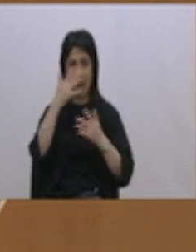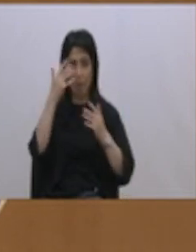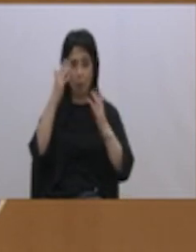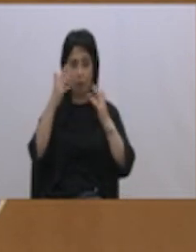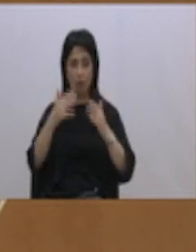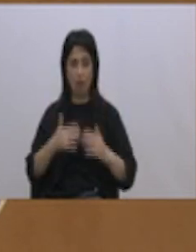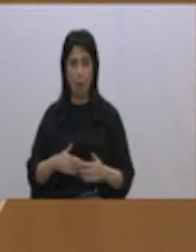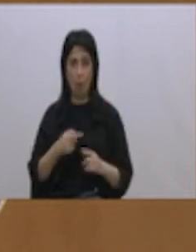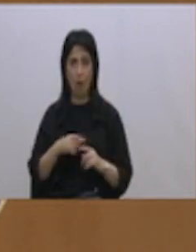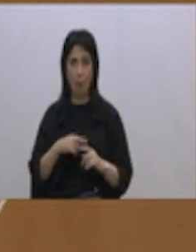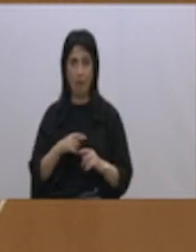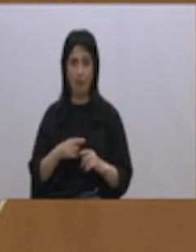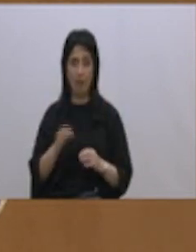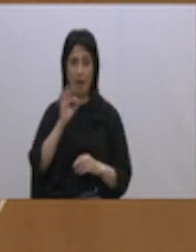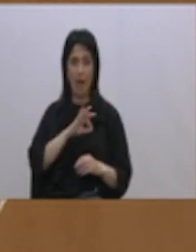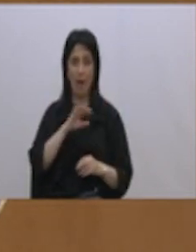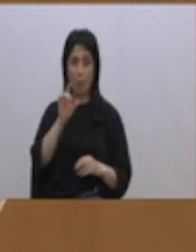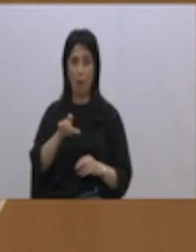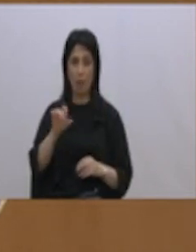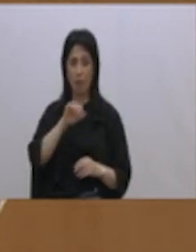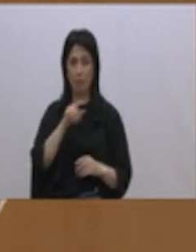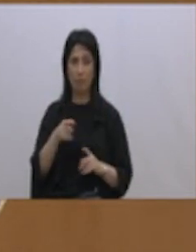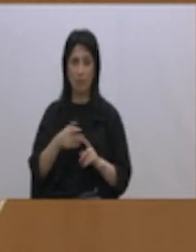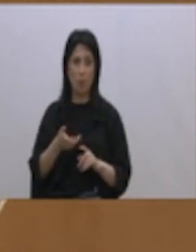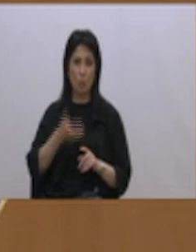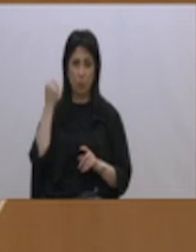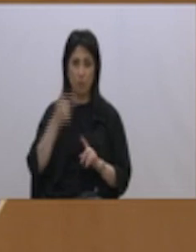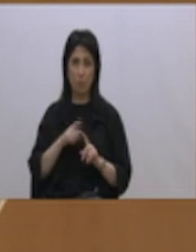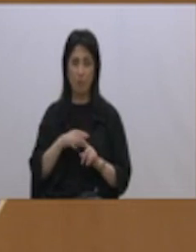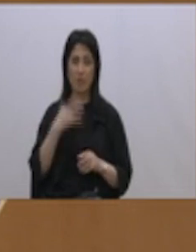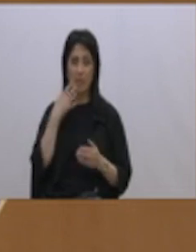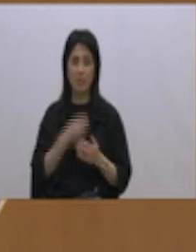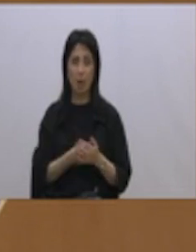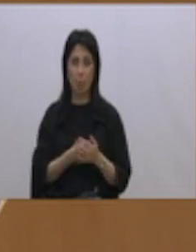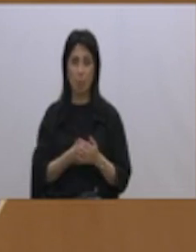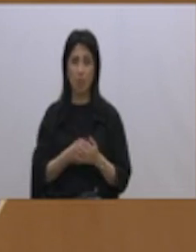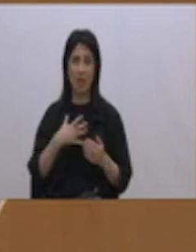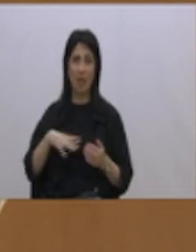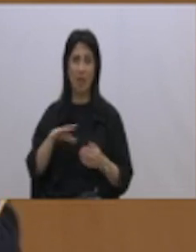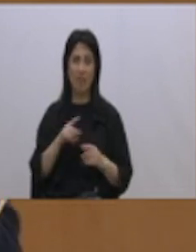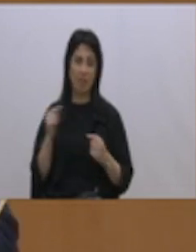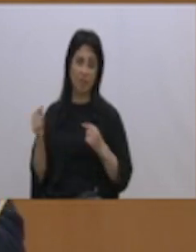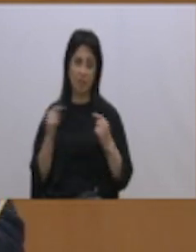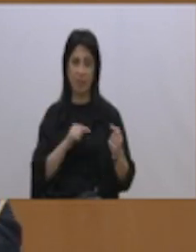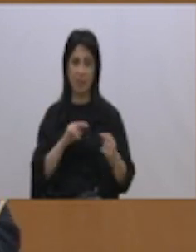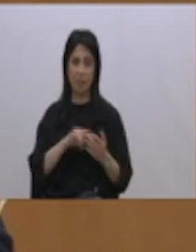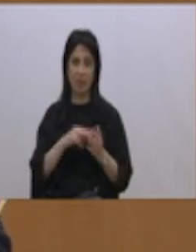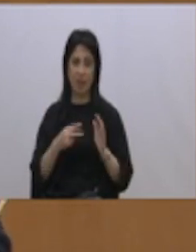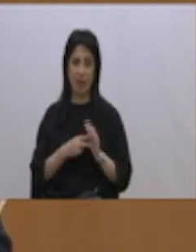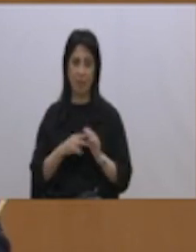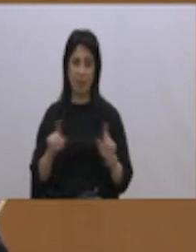ჩვენს ახალგაზრდებს. გამოიყენონ ისინი ამ სიტყვის სრული მნიშვნელობით, საკუთარი ქვეყნის საწინააღმდეგო